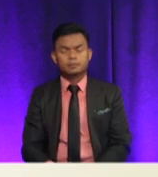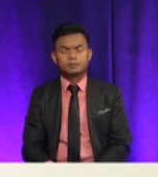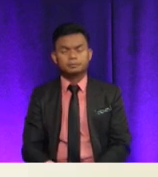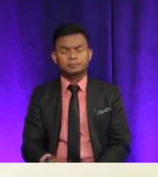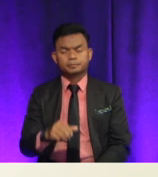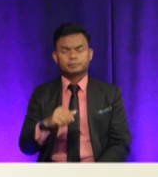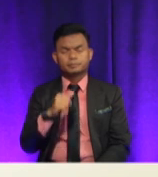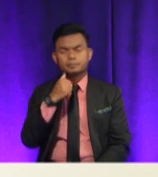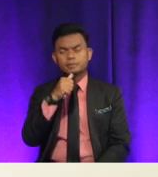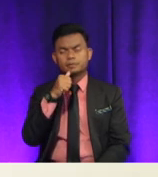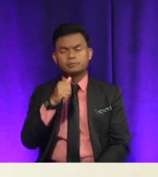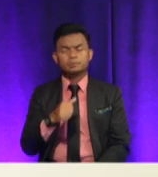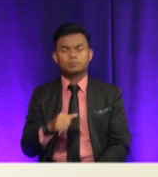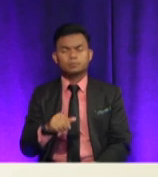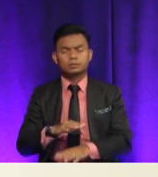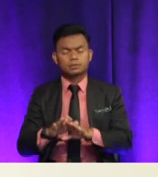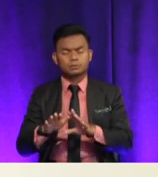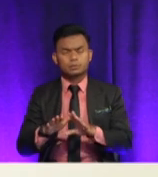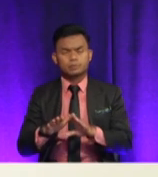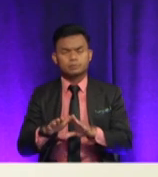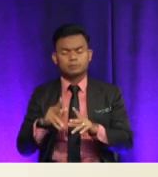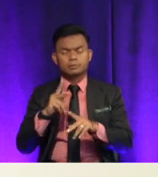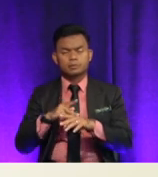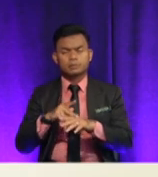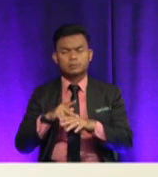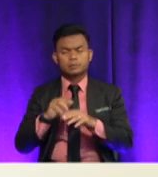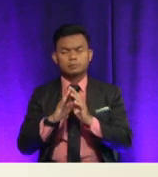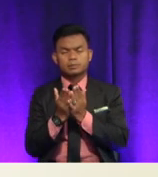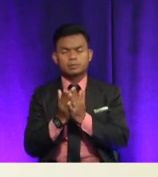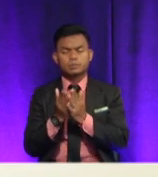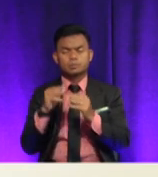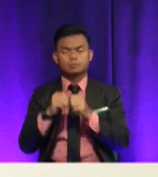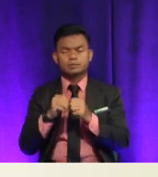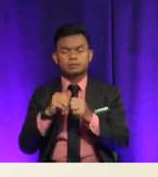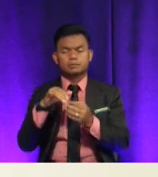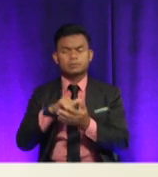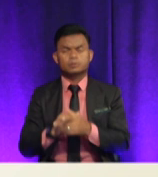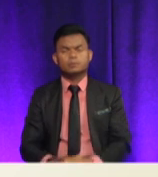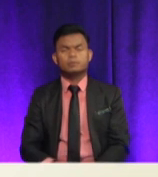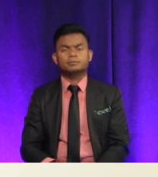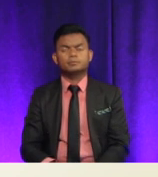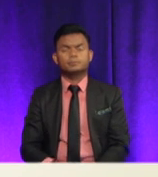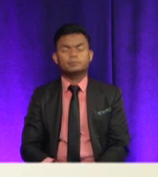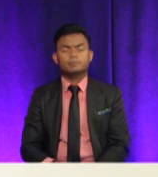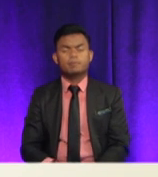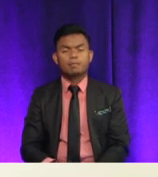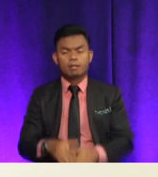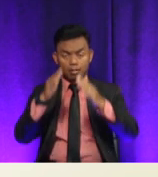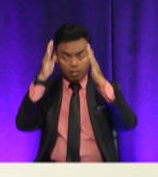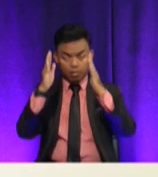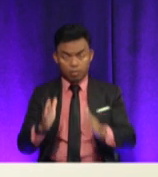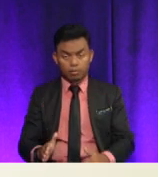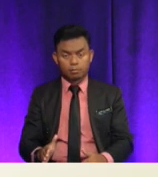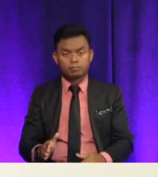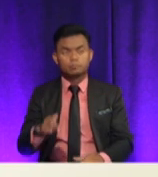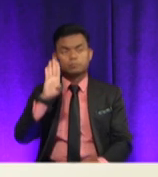kan Ini rumah siluman ke siluman apa masuk silumannya cek kuota Terangkan itu merupakan orang dunia